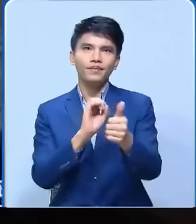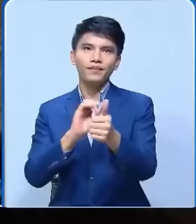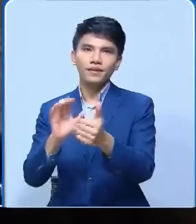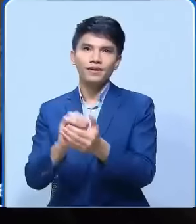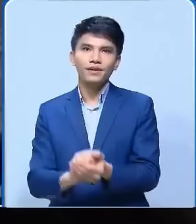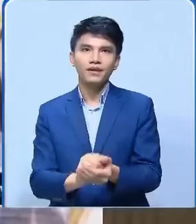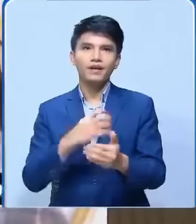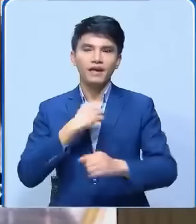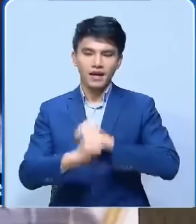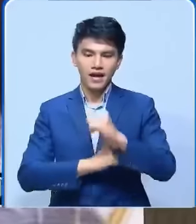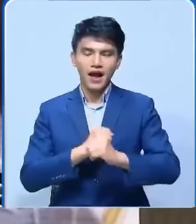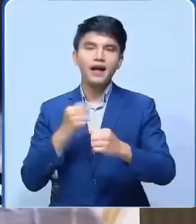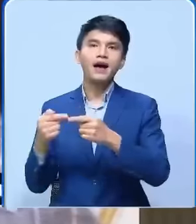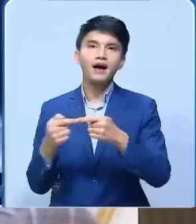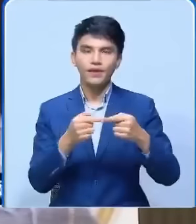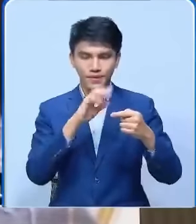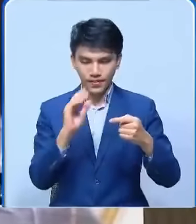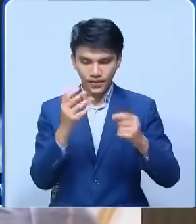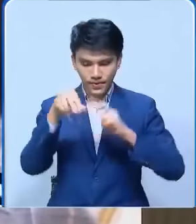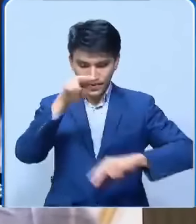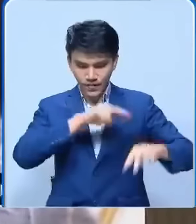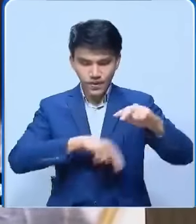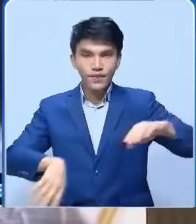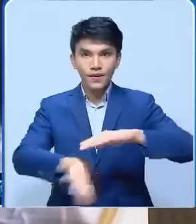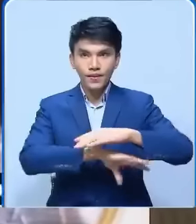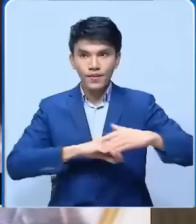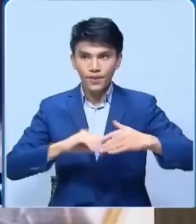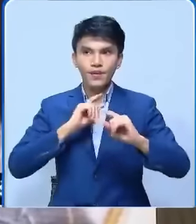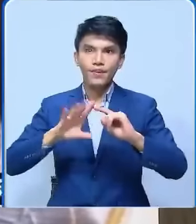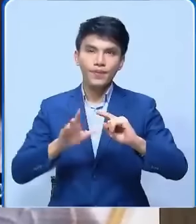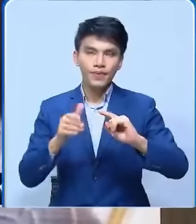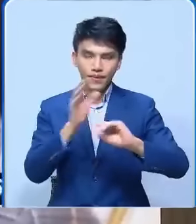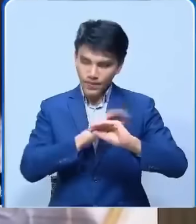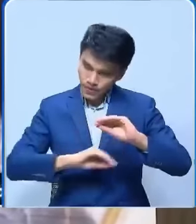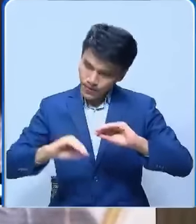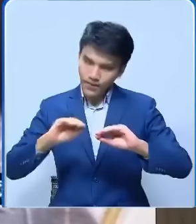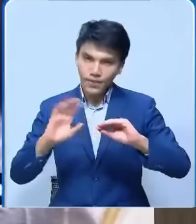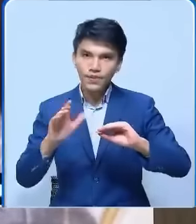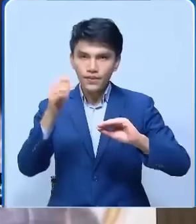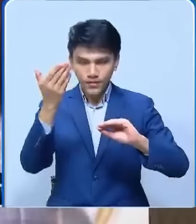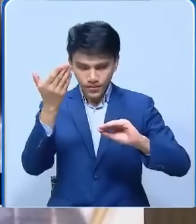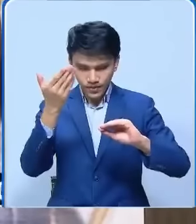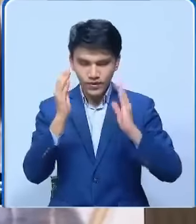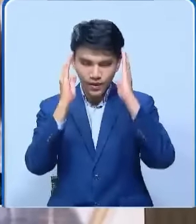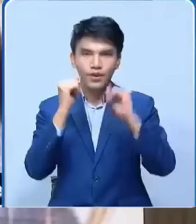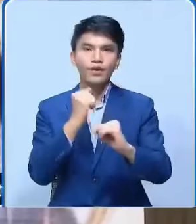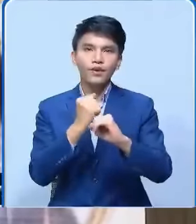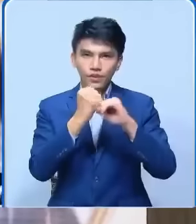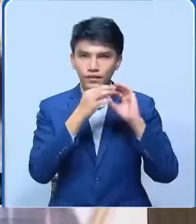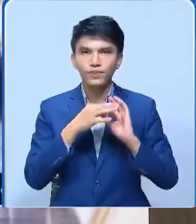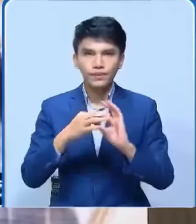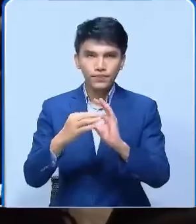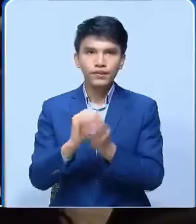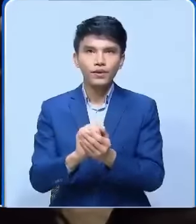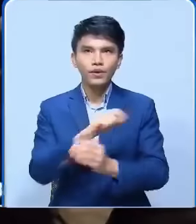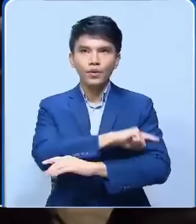ไปต่ออายุบัตรคนพิการรีบไปตรวจสอบข้อมูลให้มันเป็นปัจจุบันหรือว่าอัปเดตข้อมูลของตัวเองด้วยกับเจ้าหน้าที่ที่เกี่ยวข้องค่ะภาย